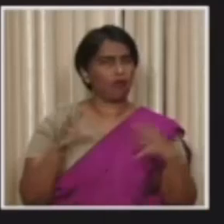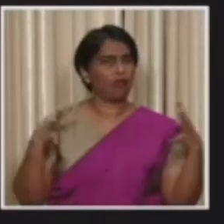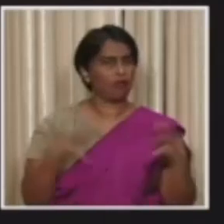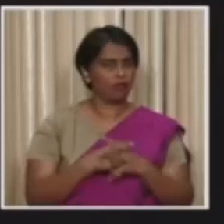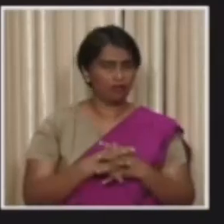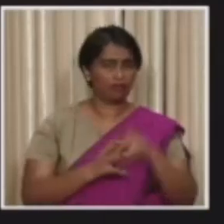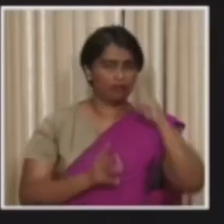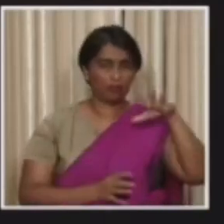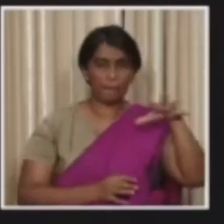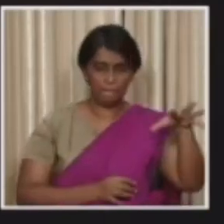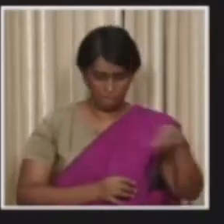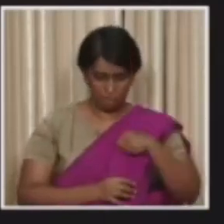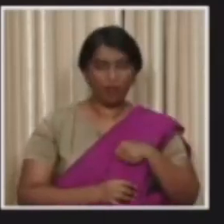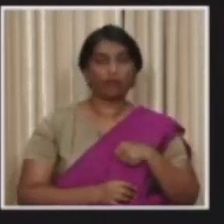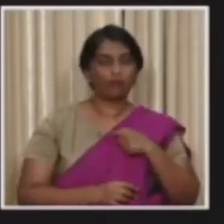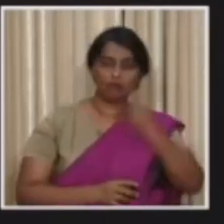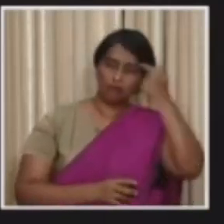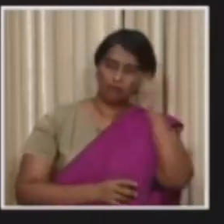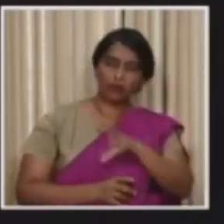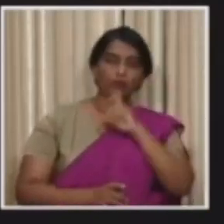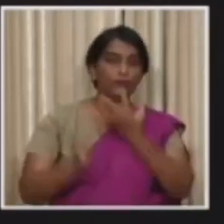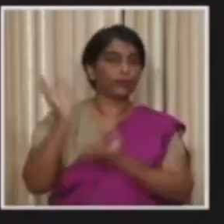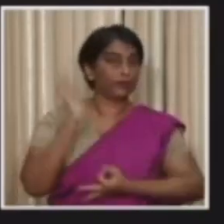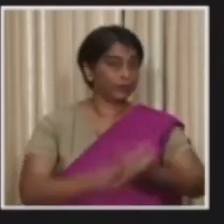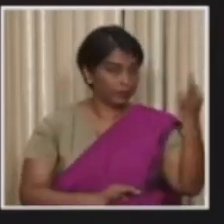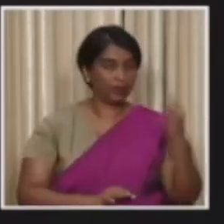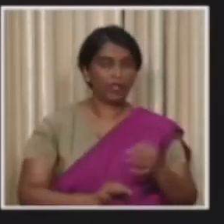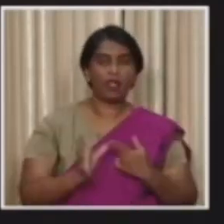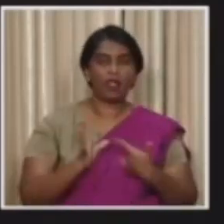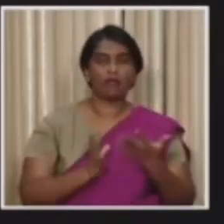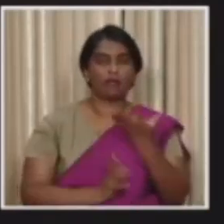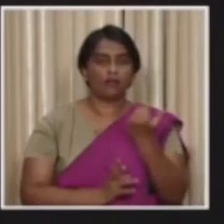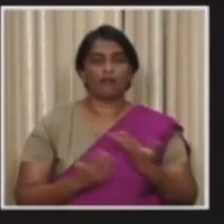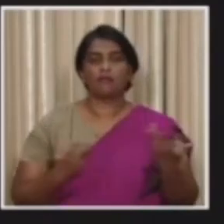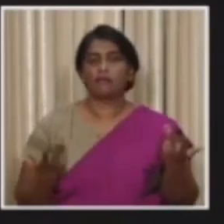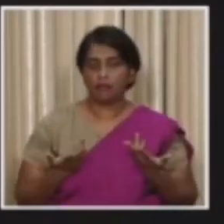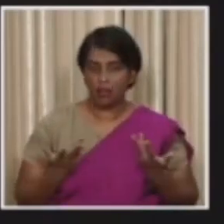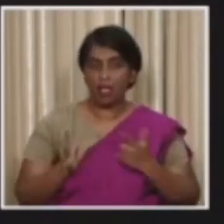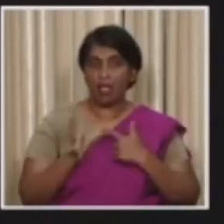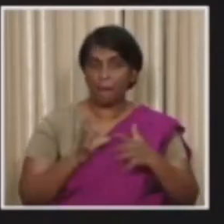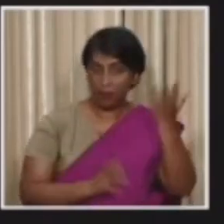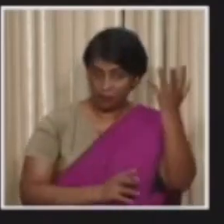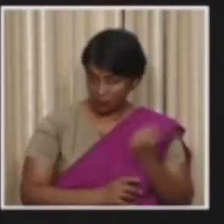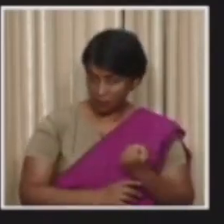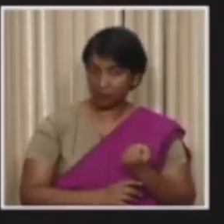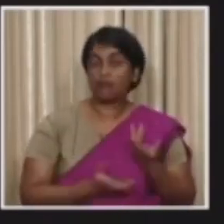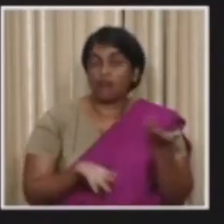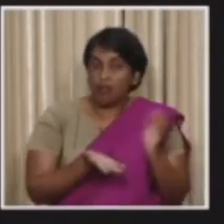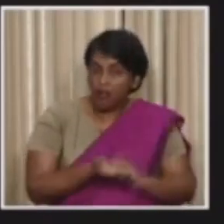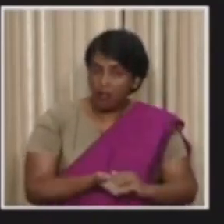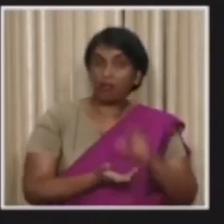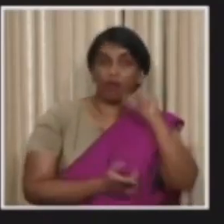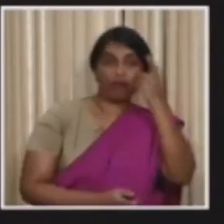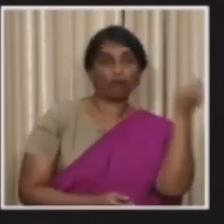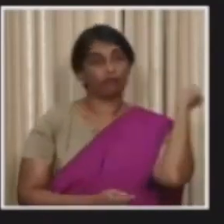කියනවා අයුතු ලෙස යොදාගෙන ඔවුන්ට විරුද්ධව නඩුවක් දාපු ගමන් ඇප ගැනීමේ හැකියාවක් නැහැ. ඇප ගැනීම සඳහා එන්නට ඕන